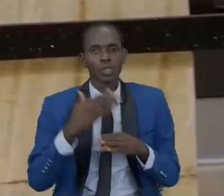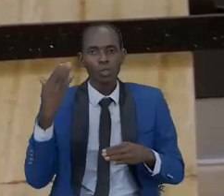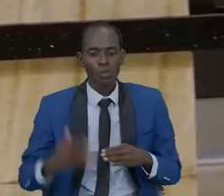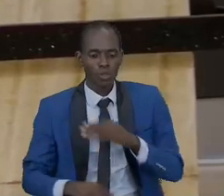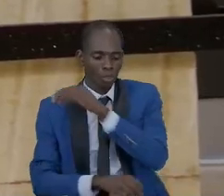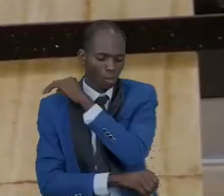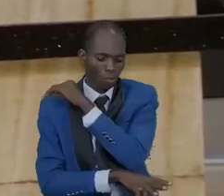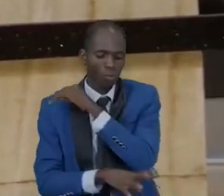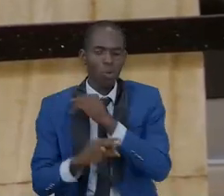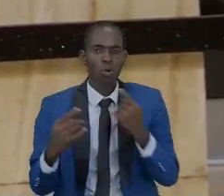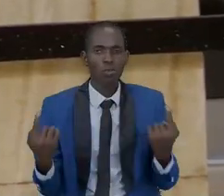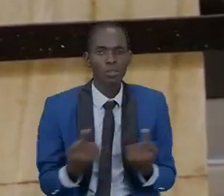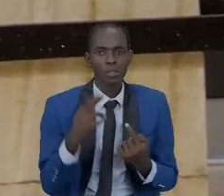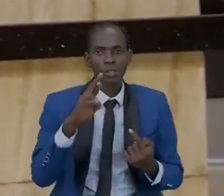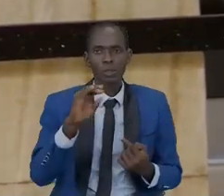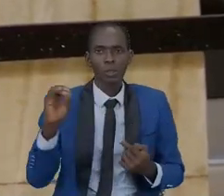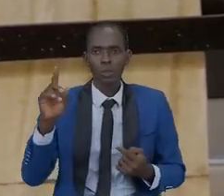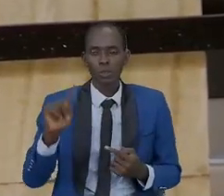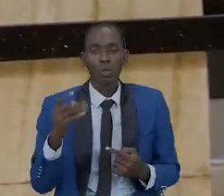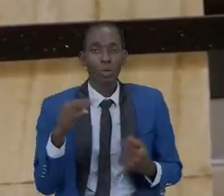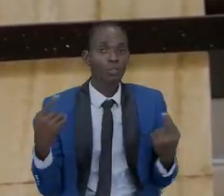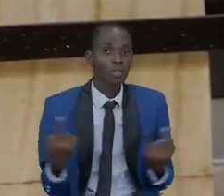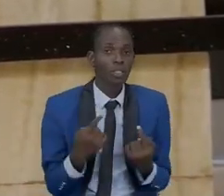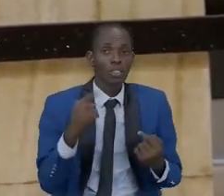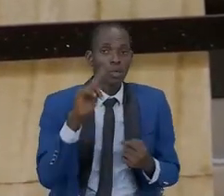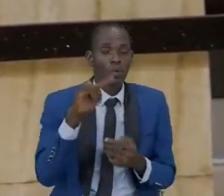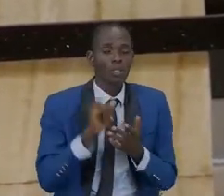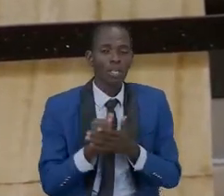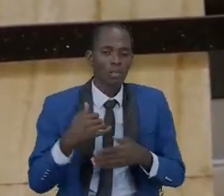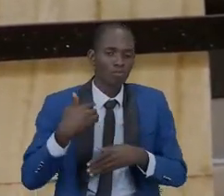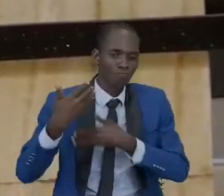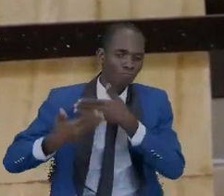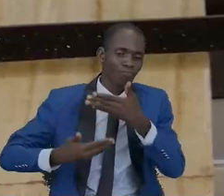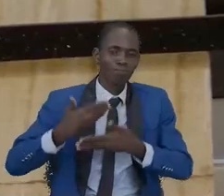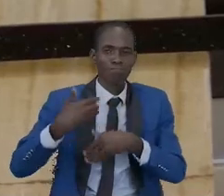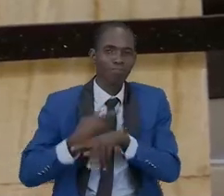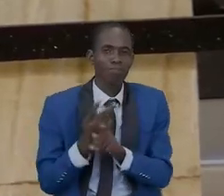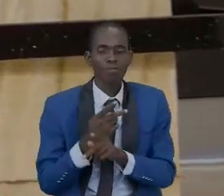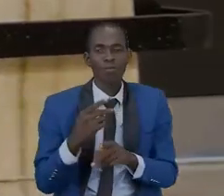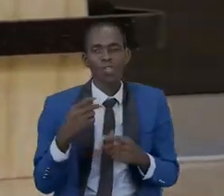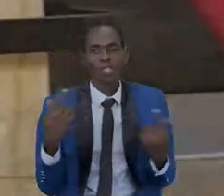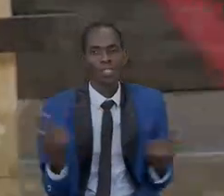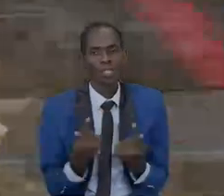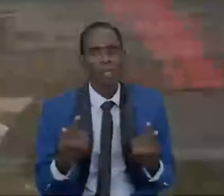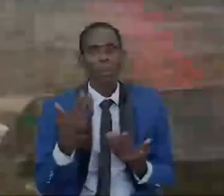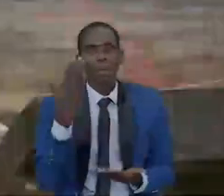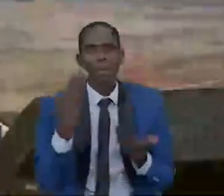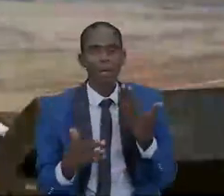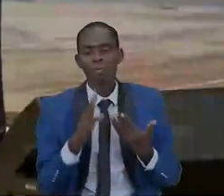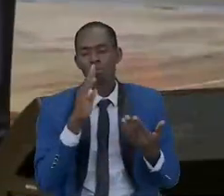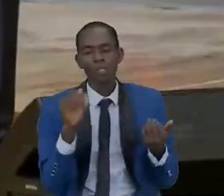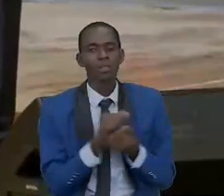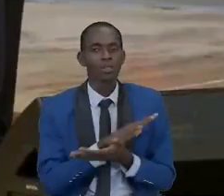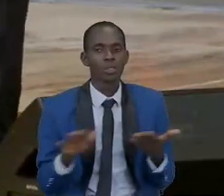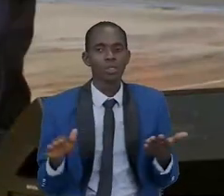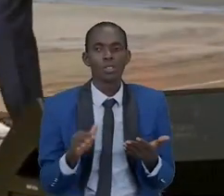péché et ce qui génère est produit le péché afin que le corps du péché fut détruit ce